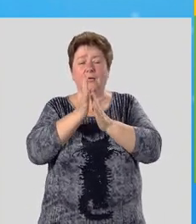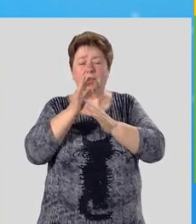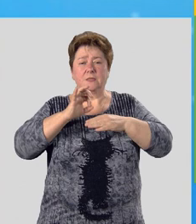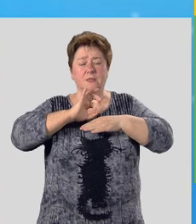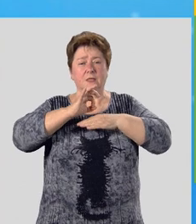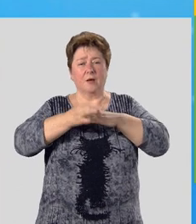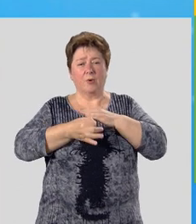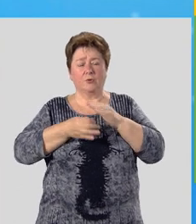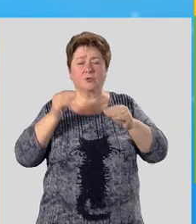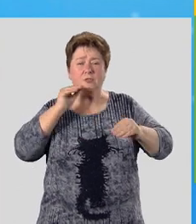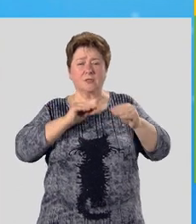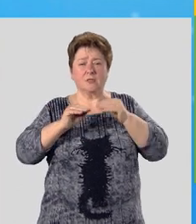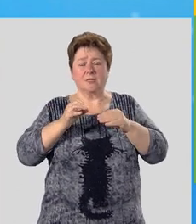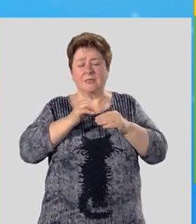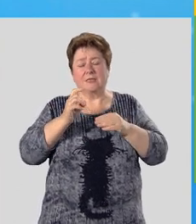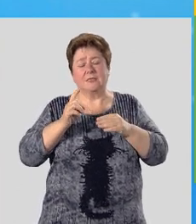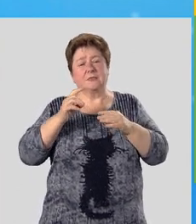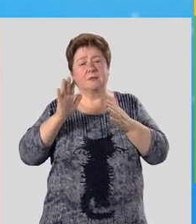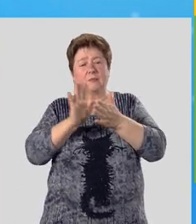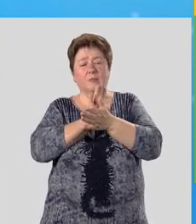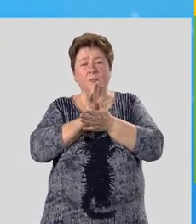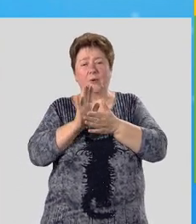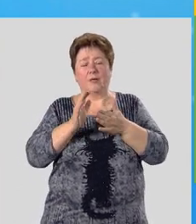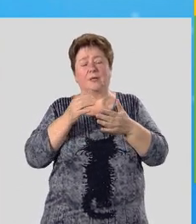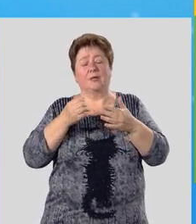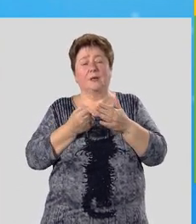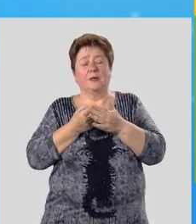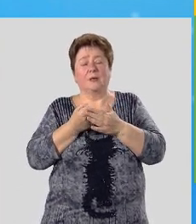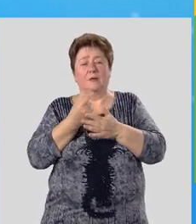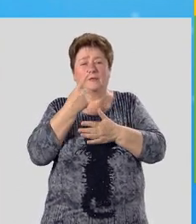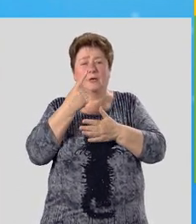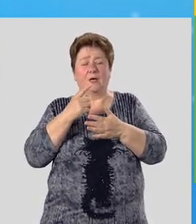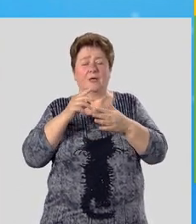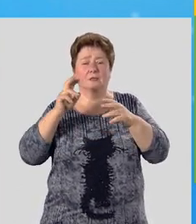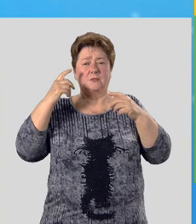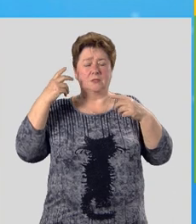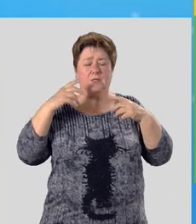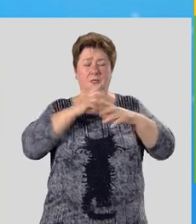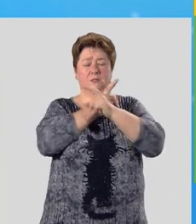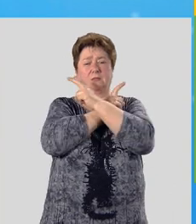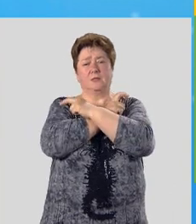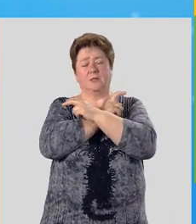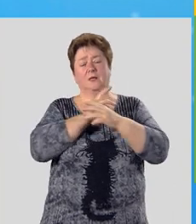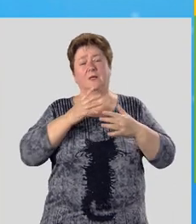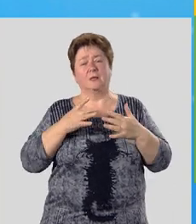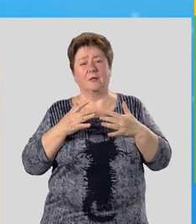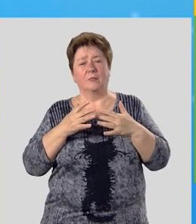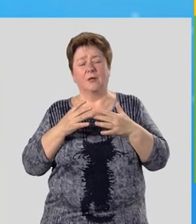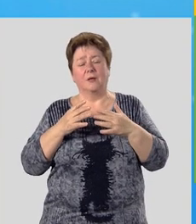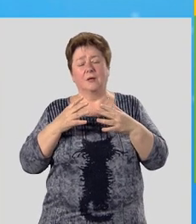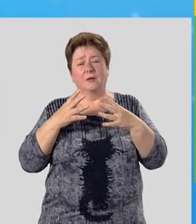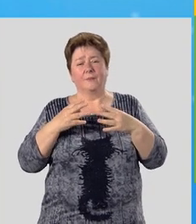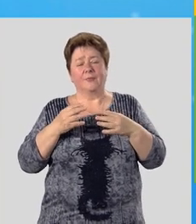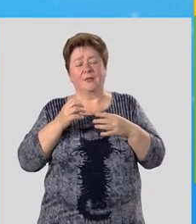Растительная оболочка состоит из целлюлозы и является скелетом растений, а у грибов – из хитина.